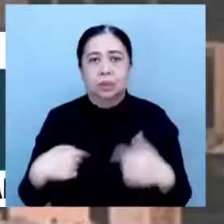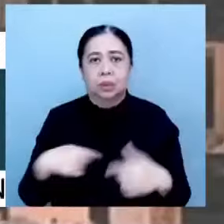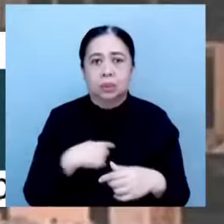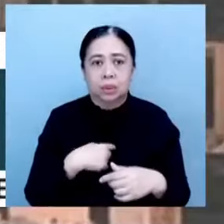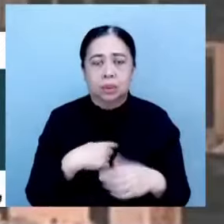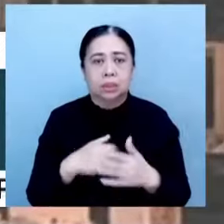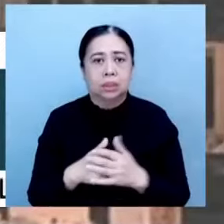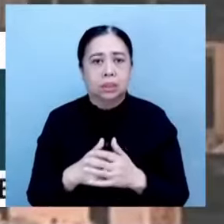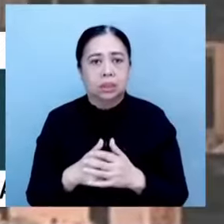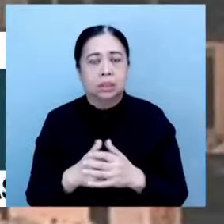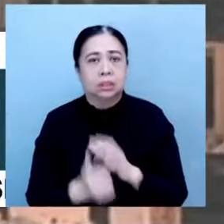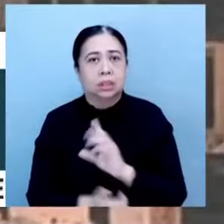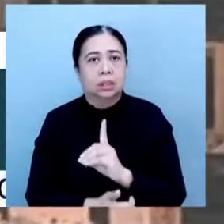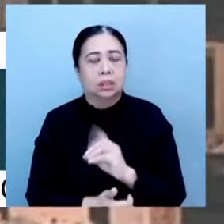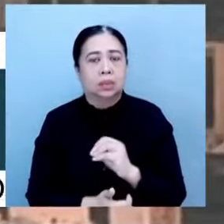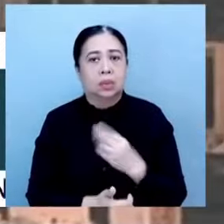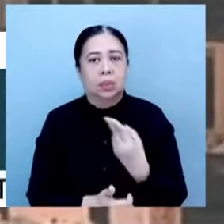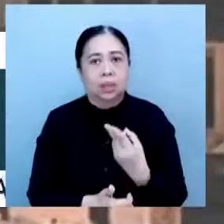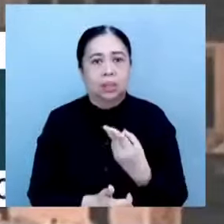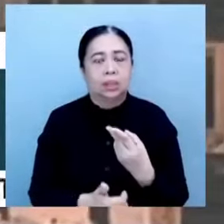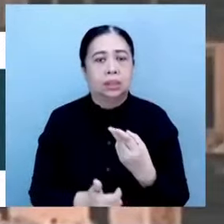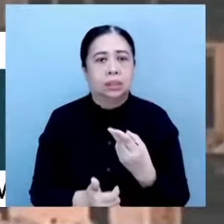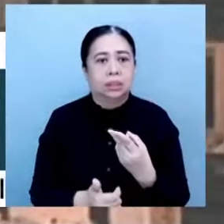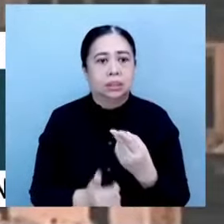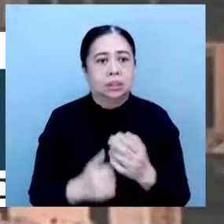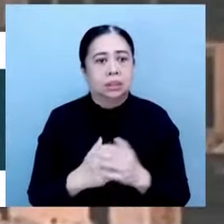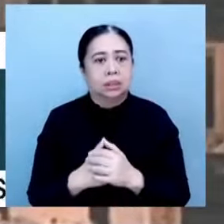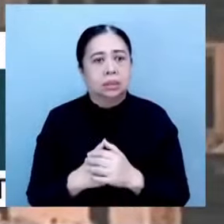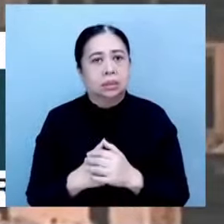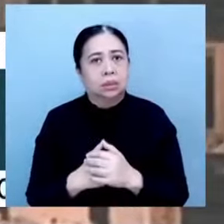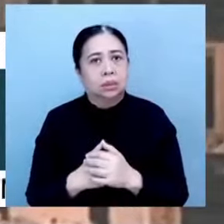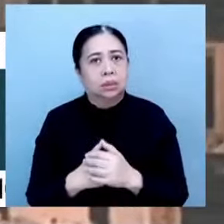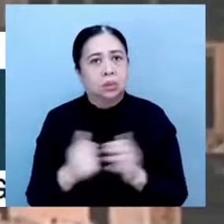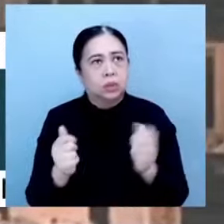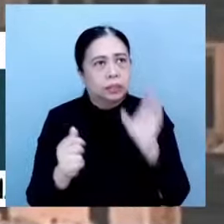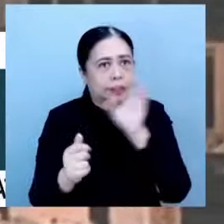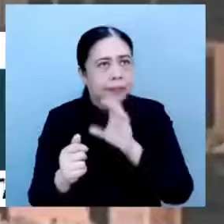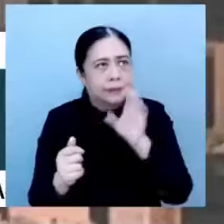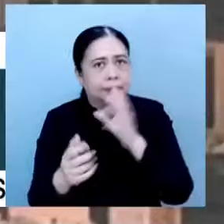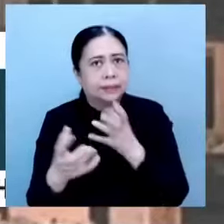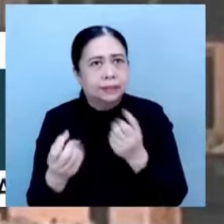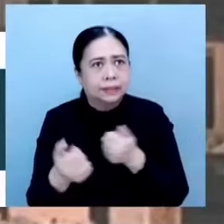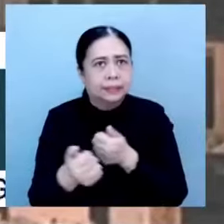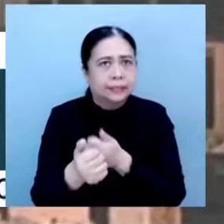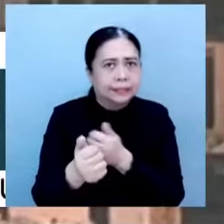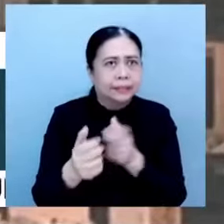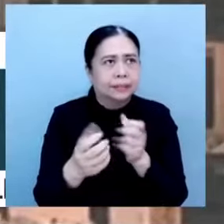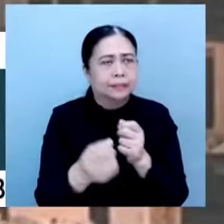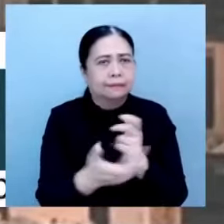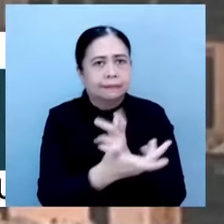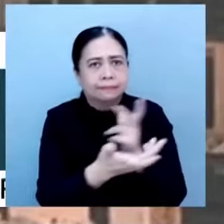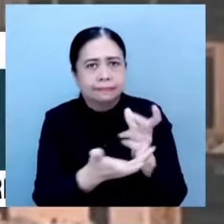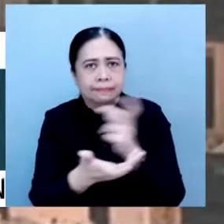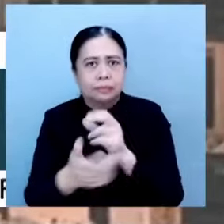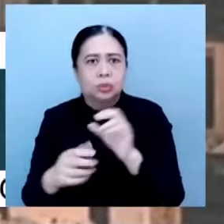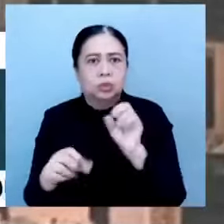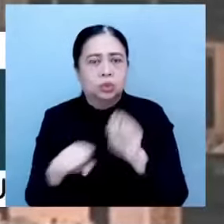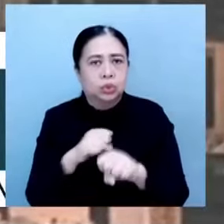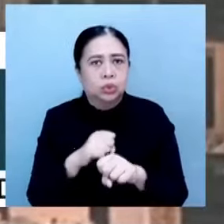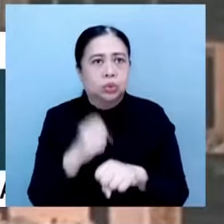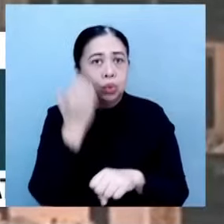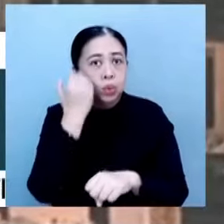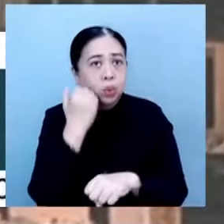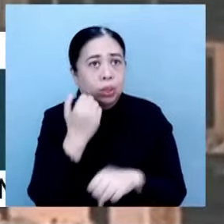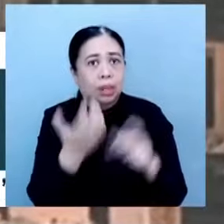ng Kalusugan ay inahabol namin para nang sa ganon, yung mga kulang na bakuna